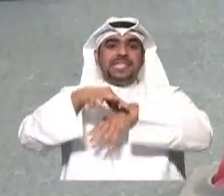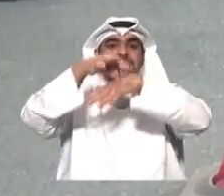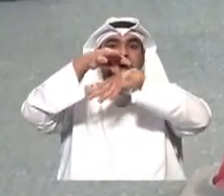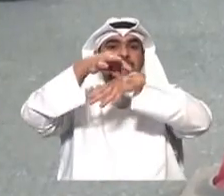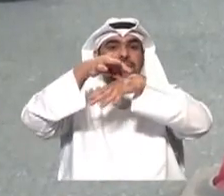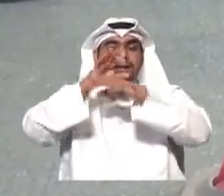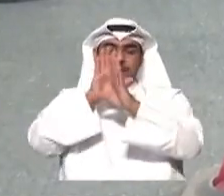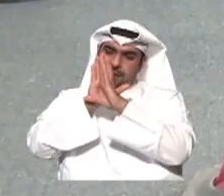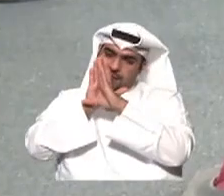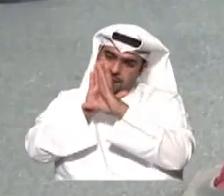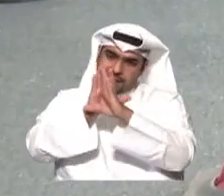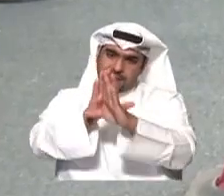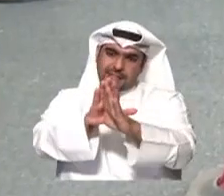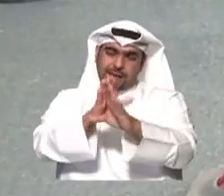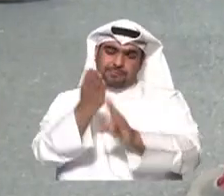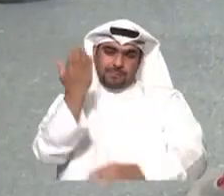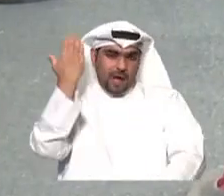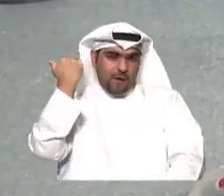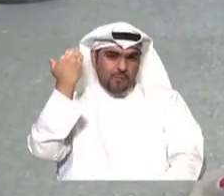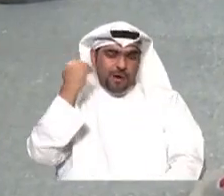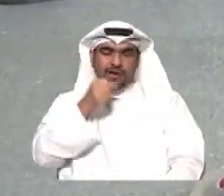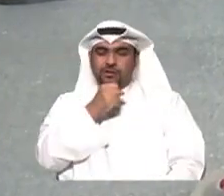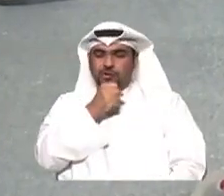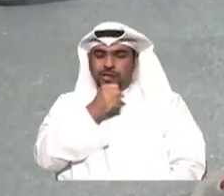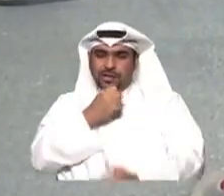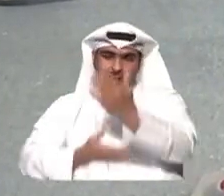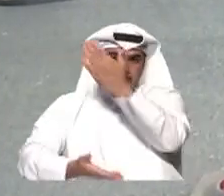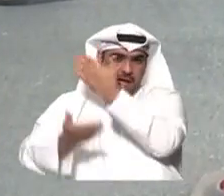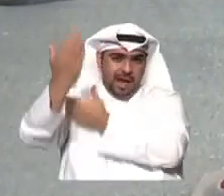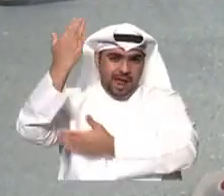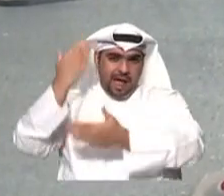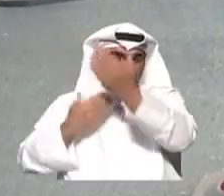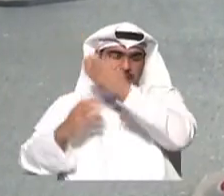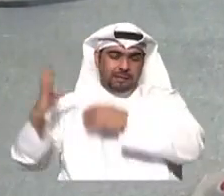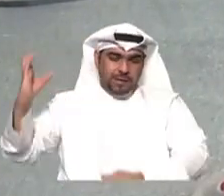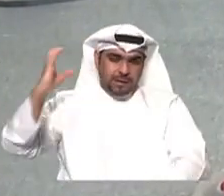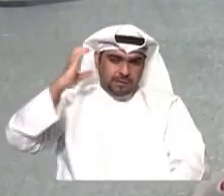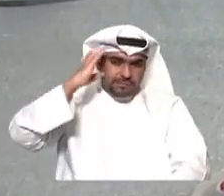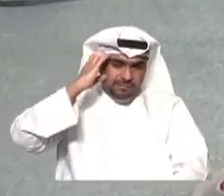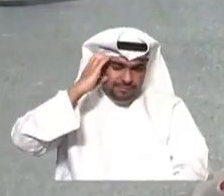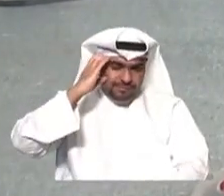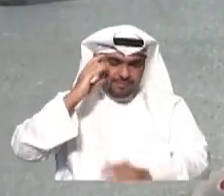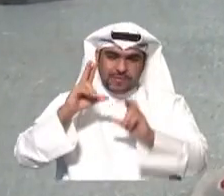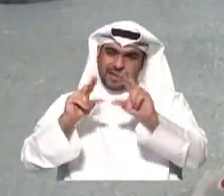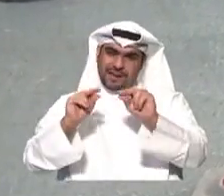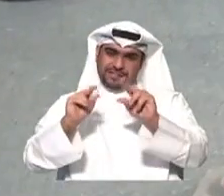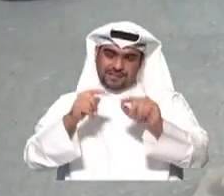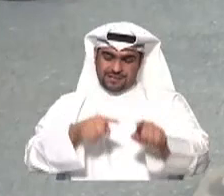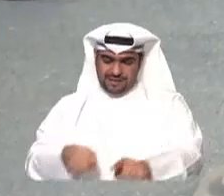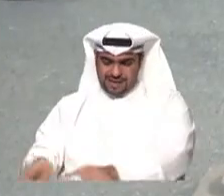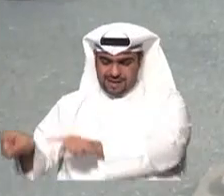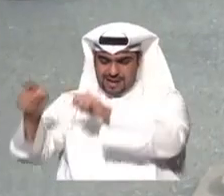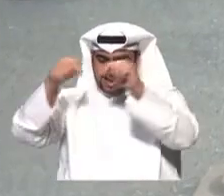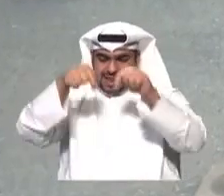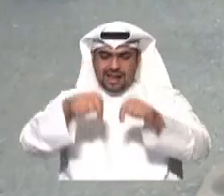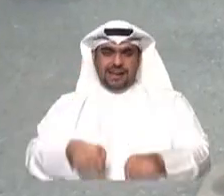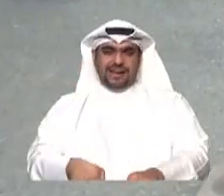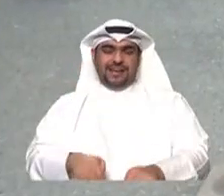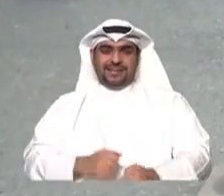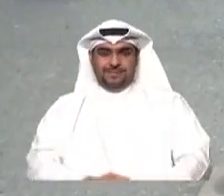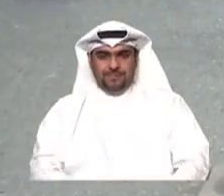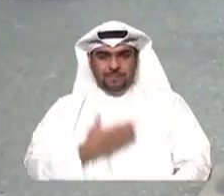أخذوها من آبائنا وأجدادنا وقرسوها جمعية الهلال الأحمر الكويتي في نفوس المتطوعين والمتطوعات، والحمد